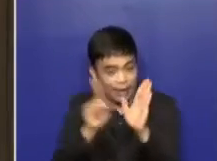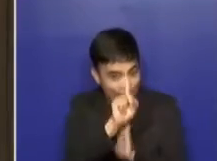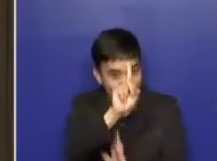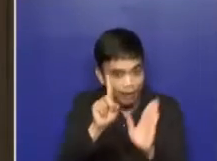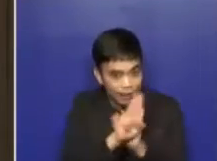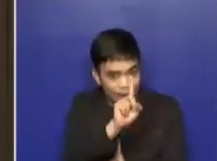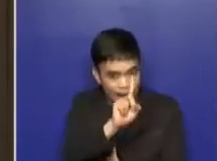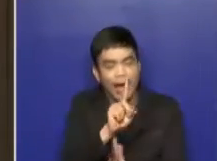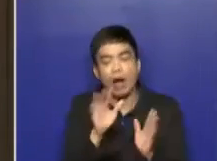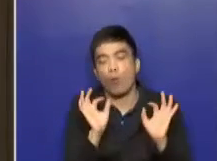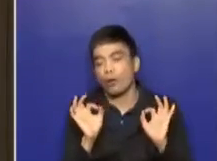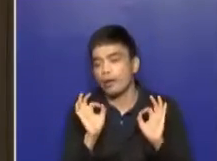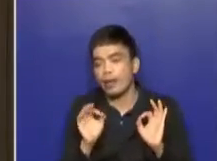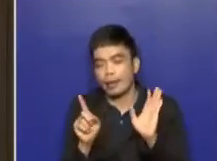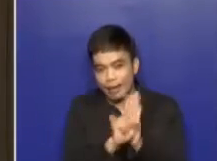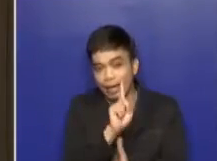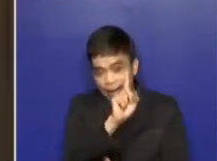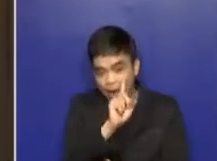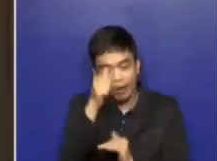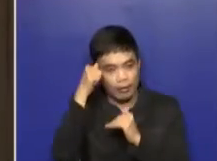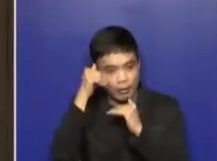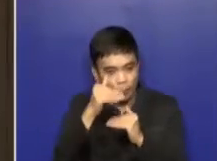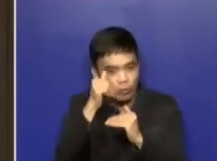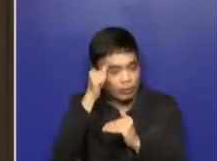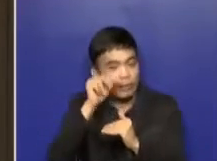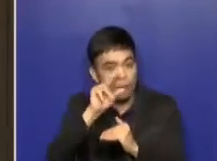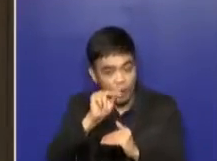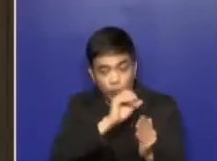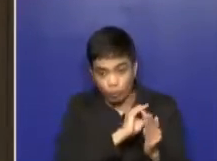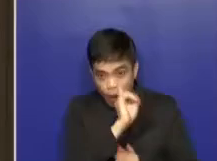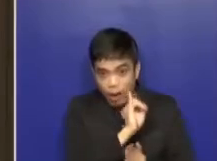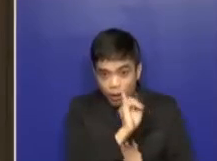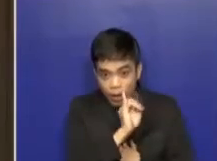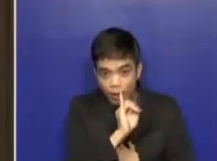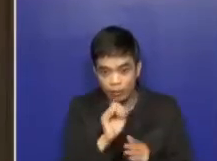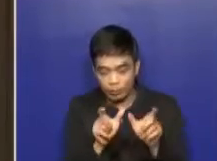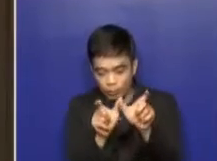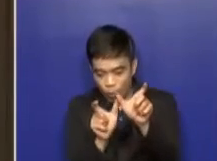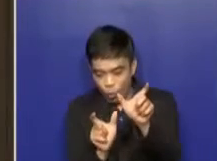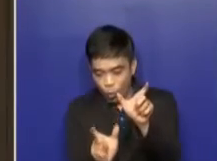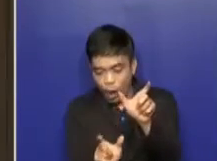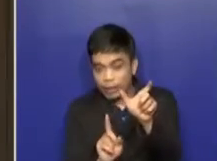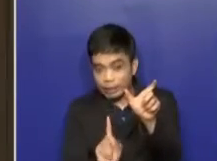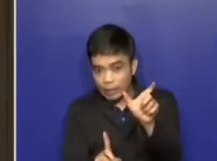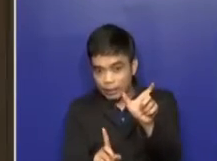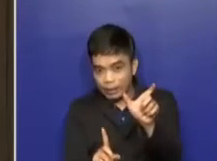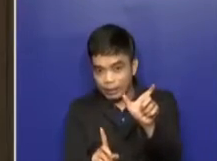นี่หลักทั่วไปเป็นอย่างนั้นใช่ไหมครับถ้าผมเข้าใจถูกเอาผมเอาวรรคหนึ่งของมาตรา10มาแล้วโยงมา